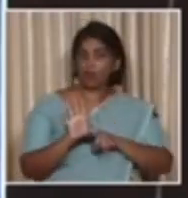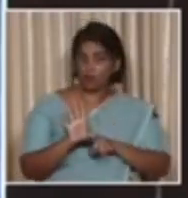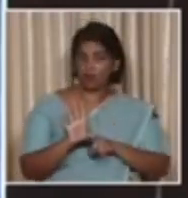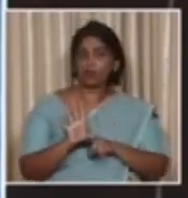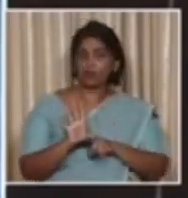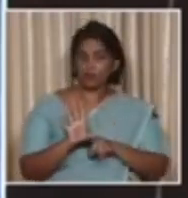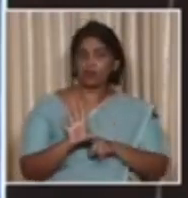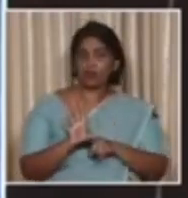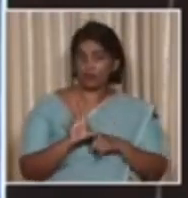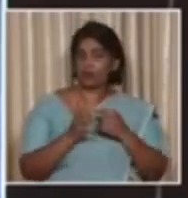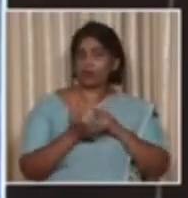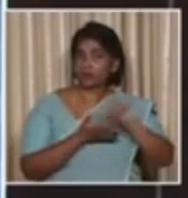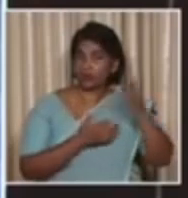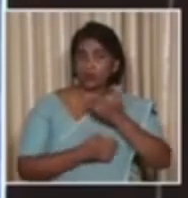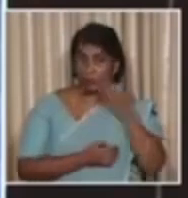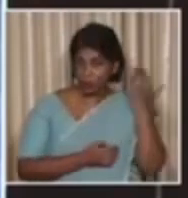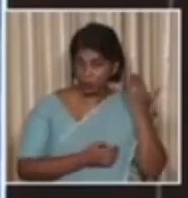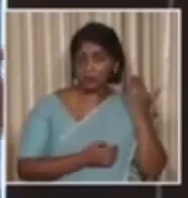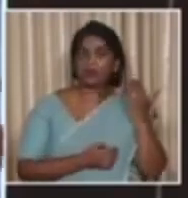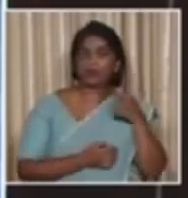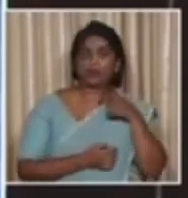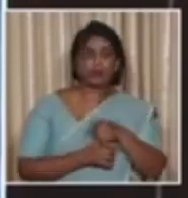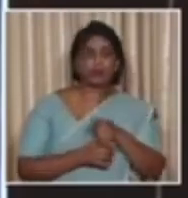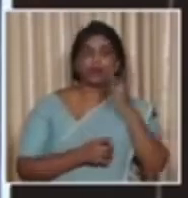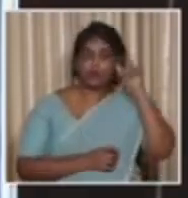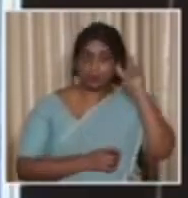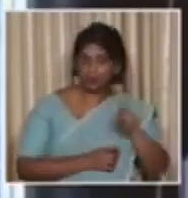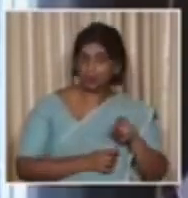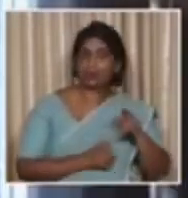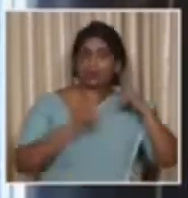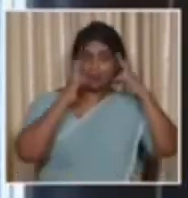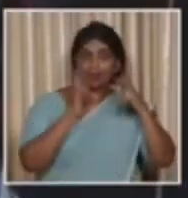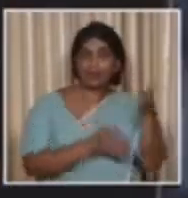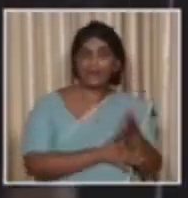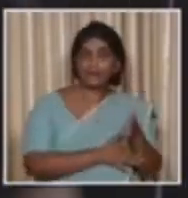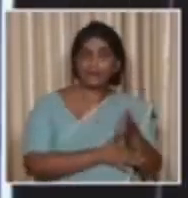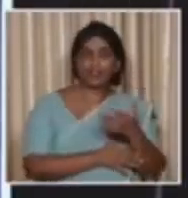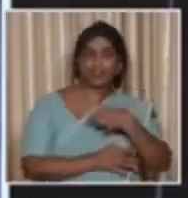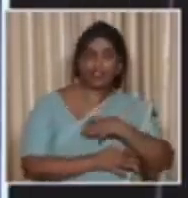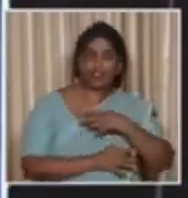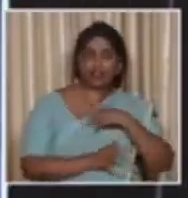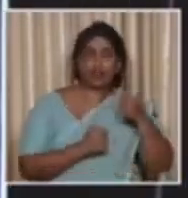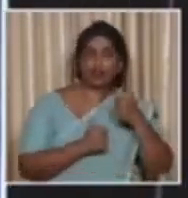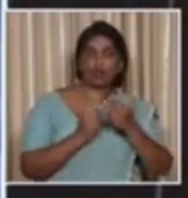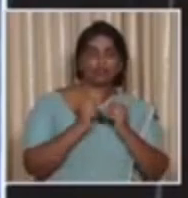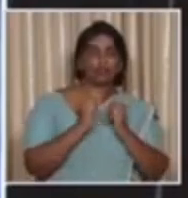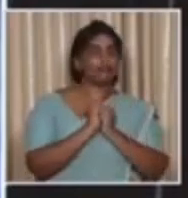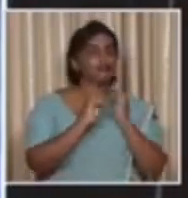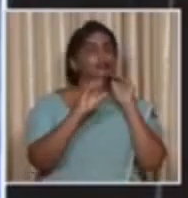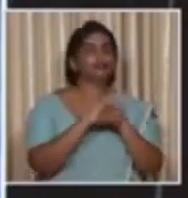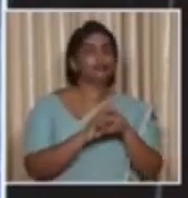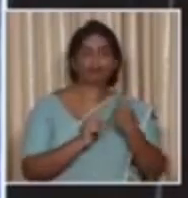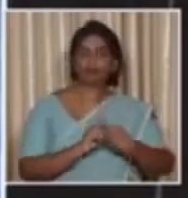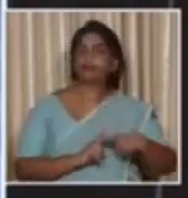අපිට මේවර යවාගන්න පුළුවන් වුණොත් ඔය කාන්තාව අරාබි රටවල්ලට ගිල්ලා දුක්විඳිනට වඩා හොඳ තැනකට ඒ අගේ